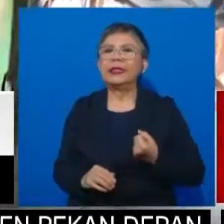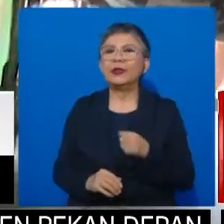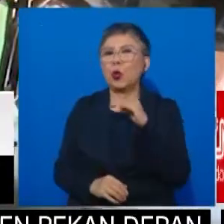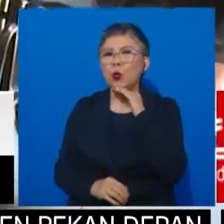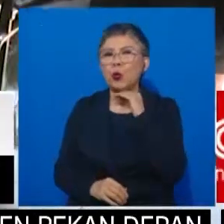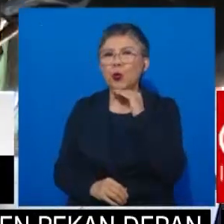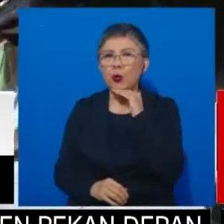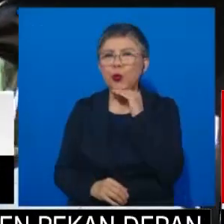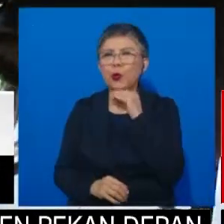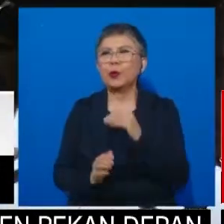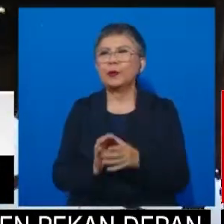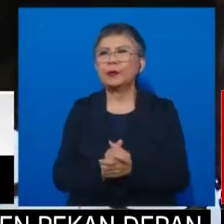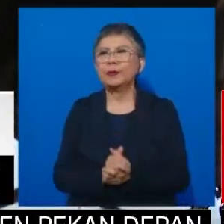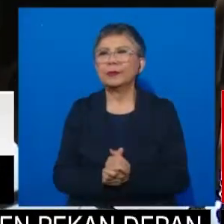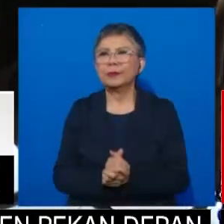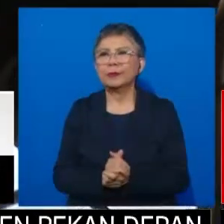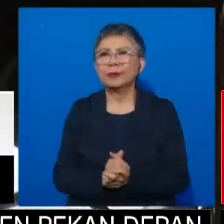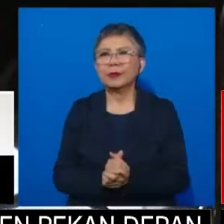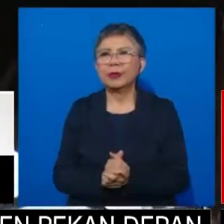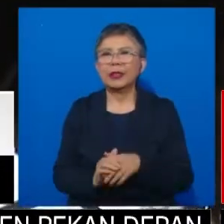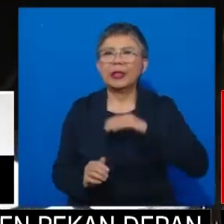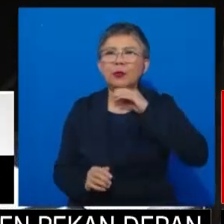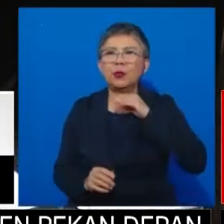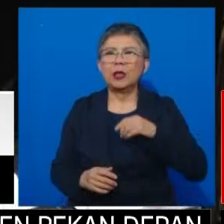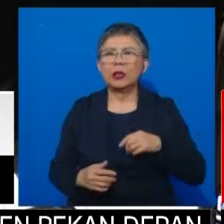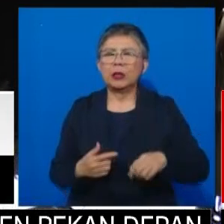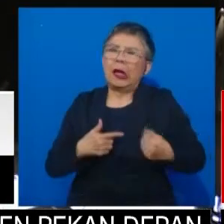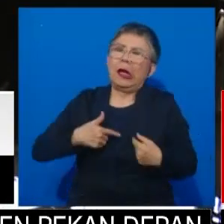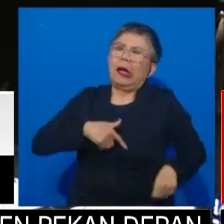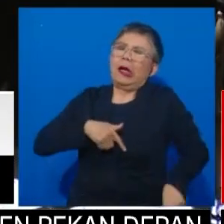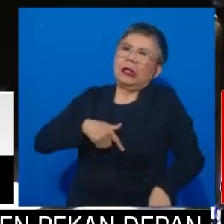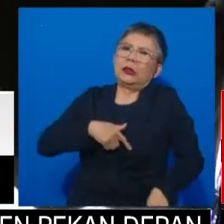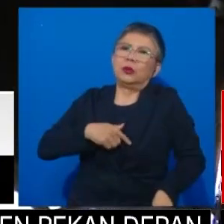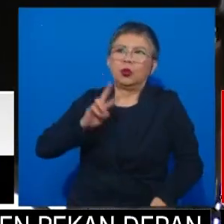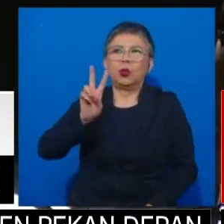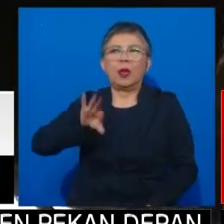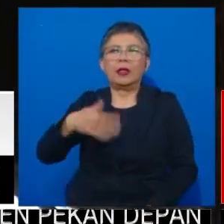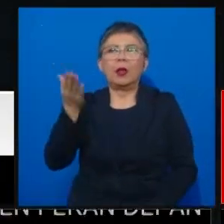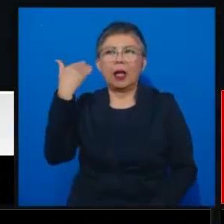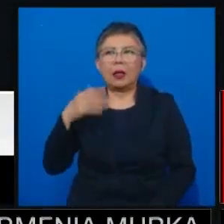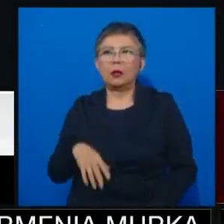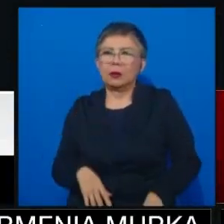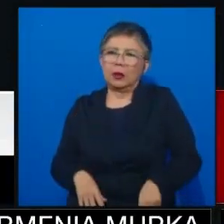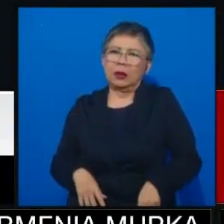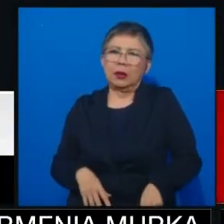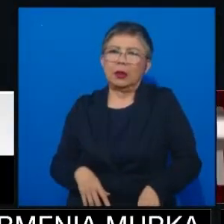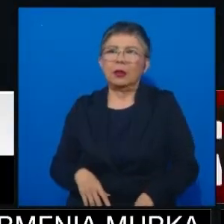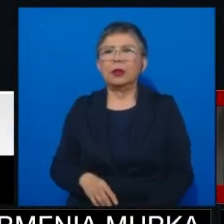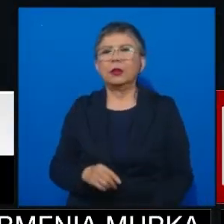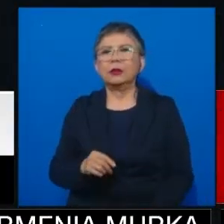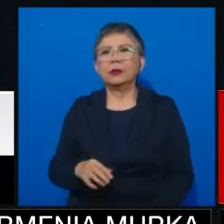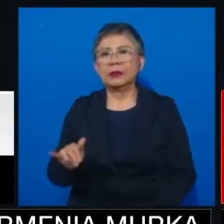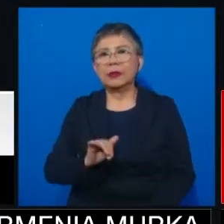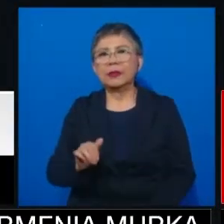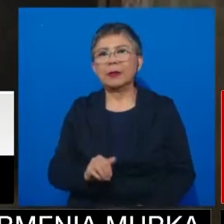tersayang, Romlah, yang kondisinya sakit stroke sejak 2 tahun lalu. Di rumah inilah Udin tinggal bersama